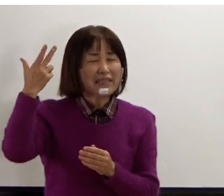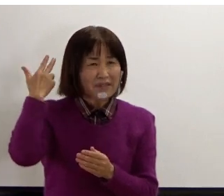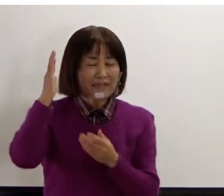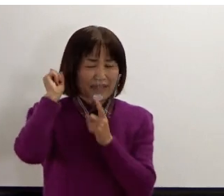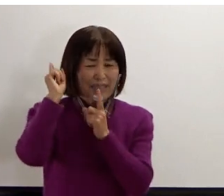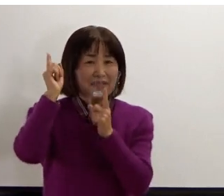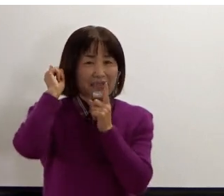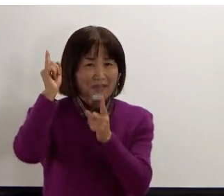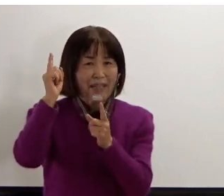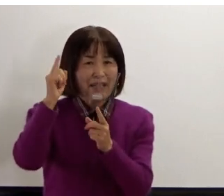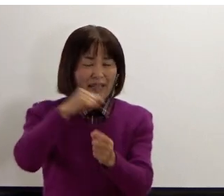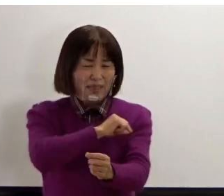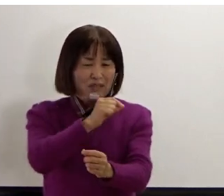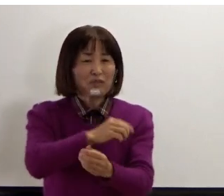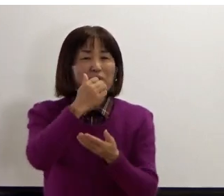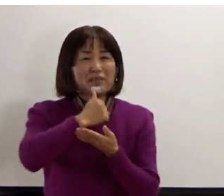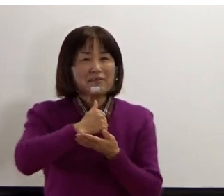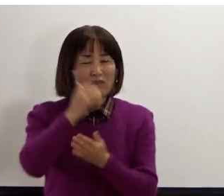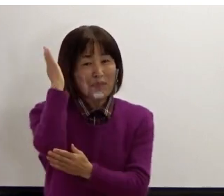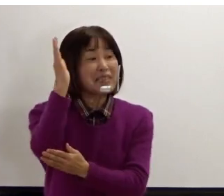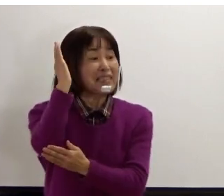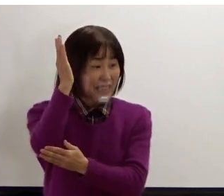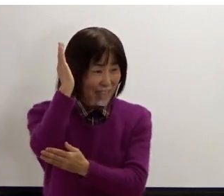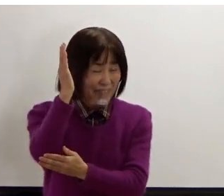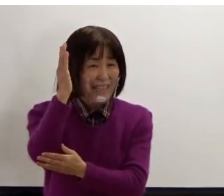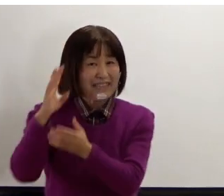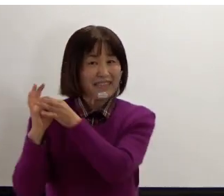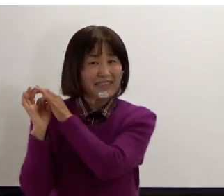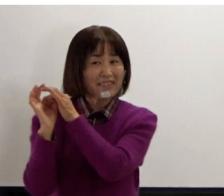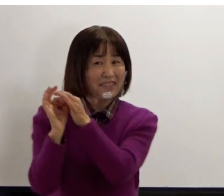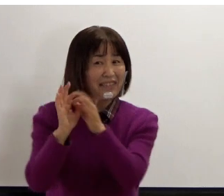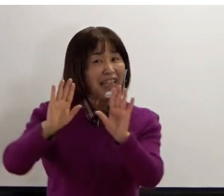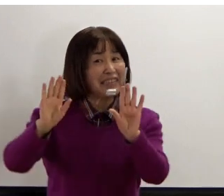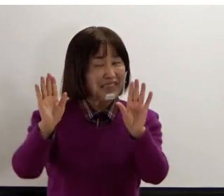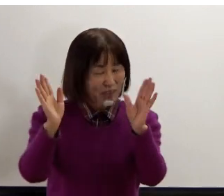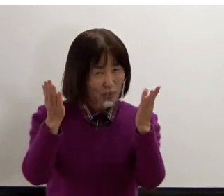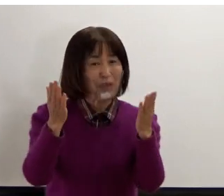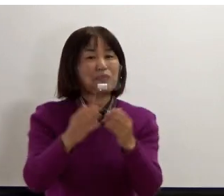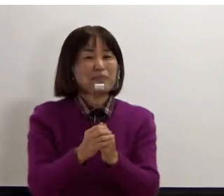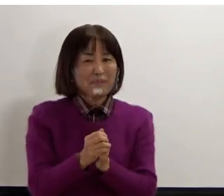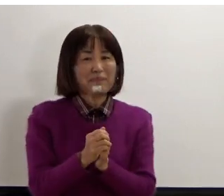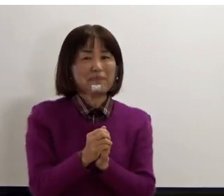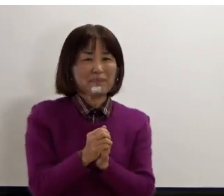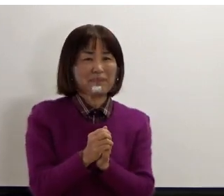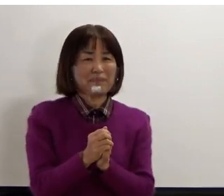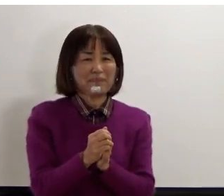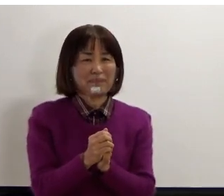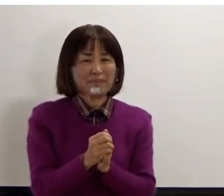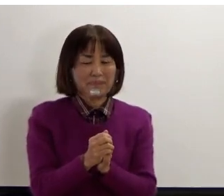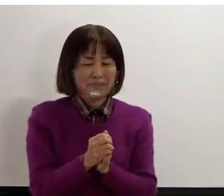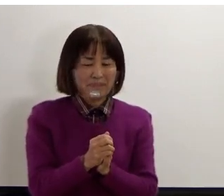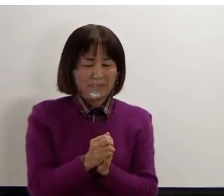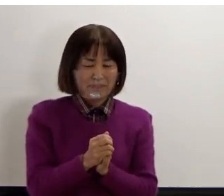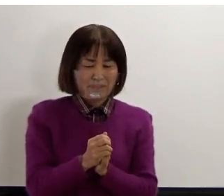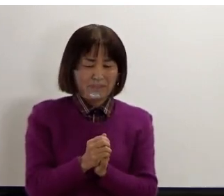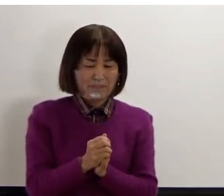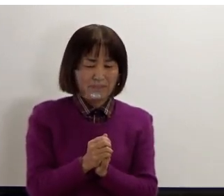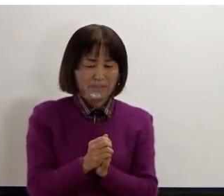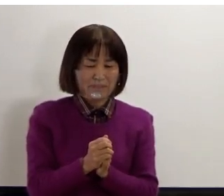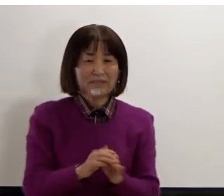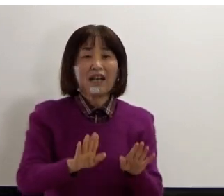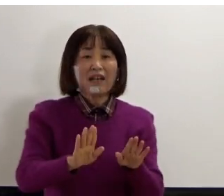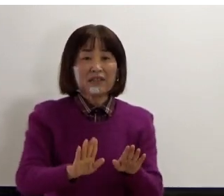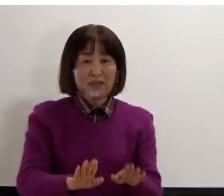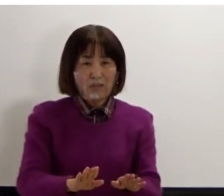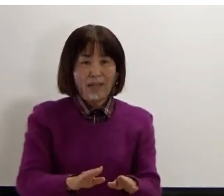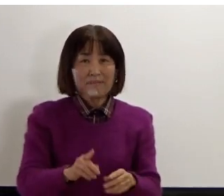の地を訪ねてくださっておりましたので、鈴木先生にマルコ福音書からのメッセージをしていただきました。今日はアド